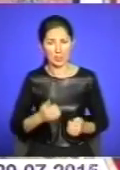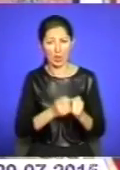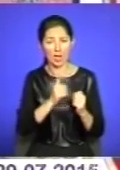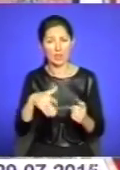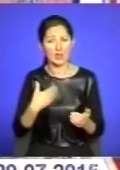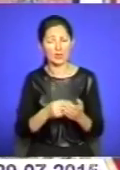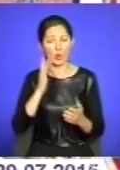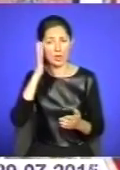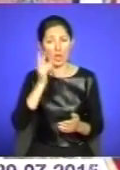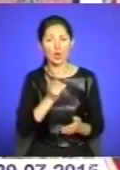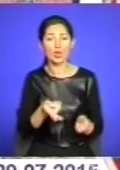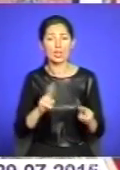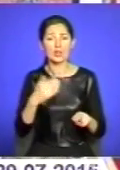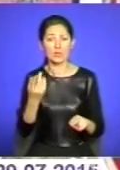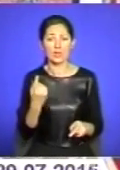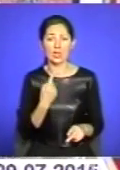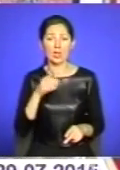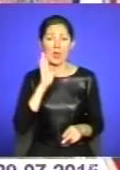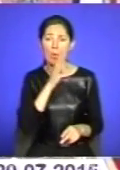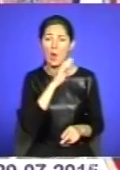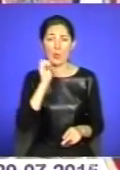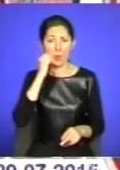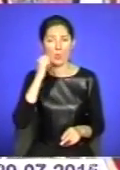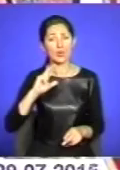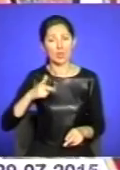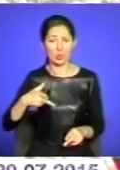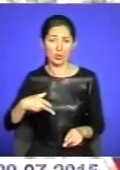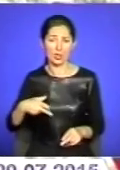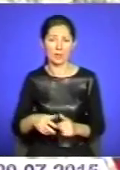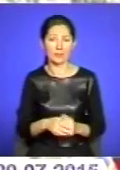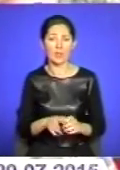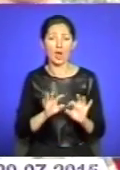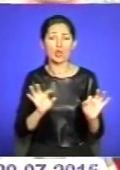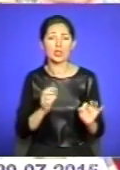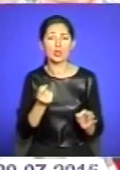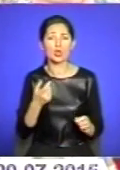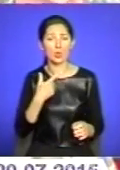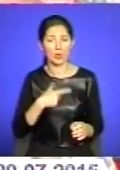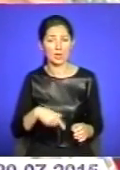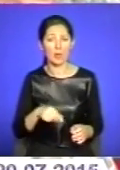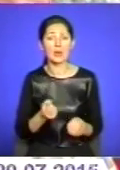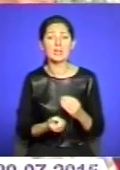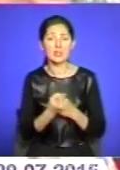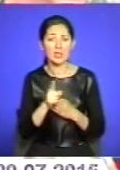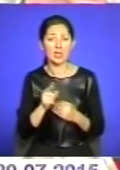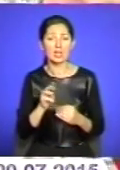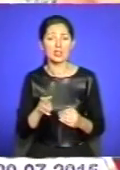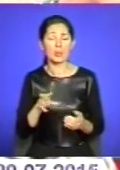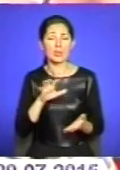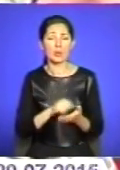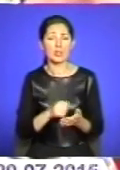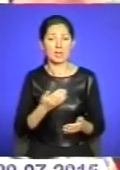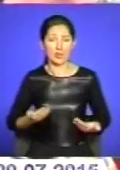тут вас чекати? Мама, бабушка, дочка. Розкажіть трошки про себе. Звідки ви чим займаєтеся в житті? З Полтавщини.